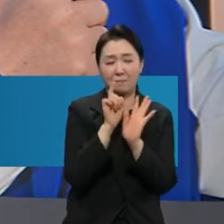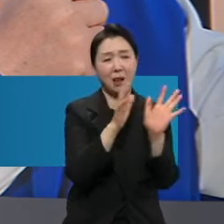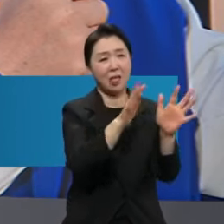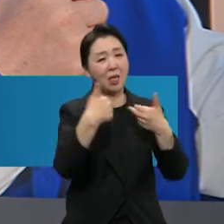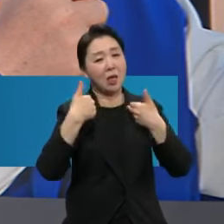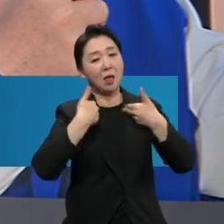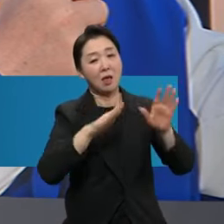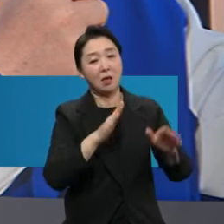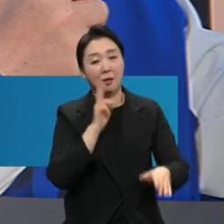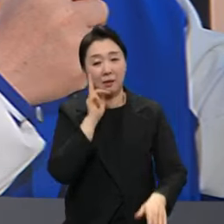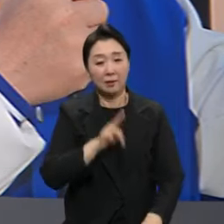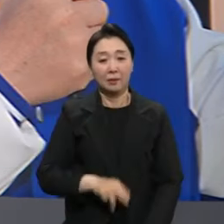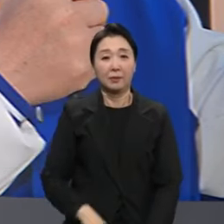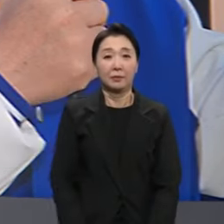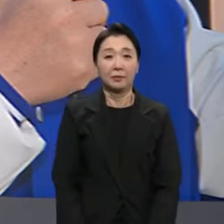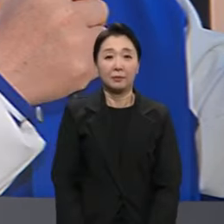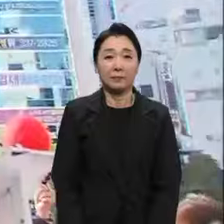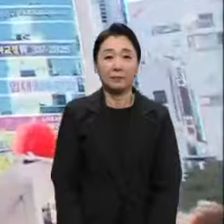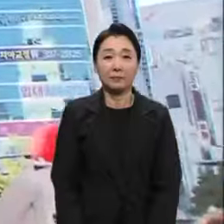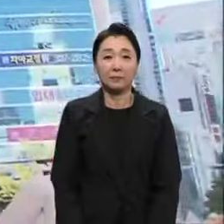거칠어지고 있습니다. 윤정식 기자입니다.